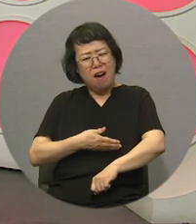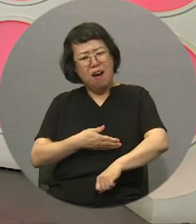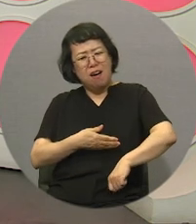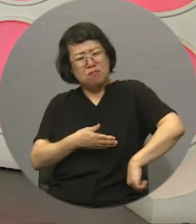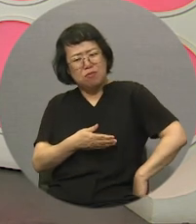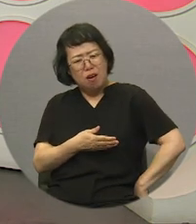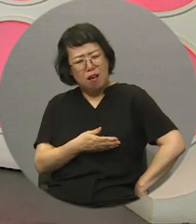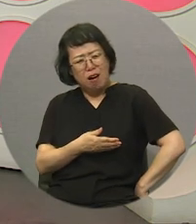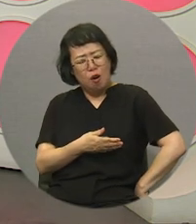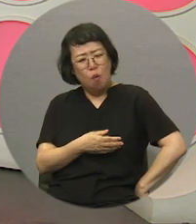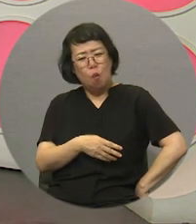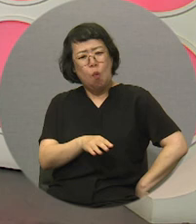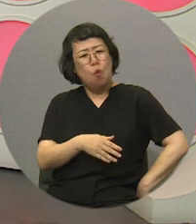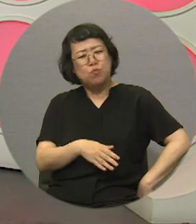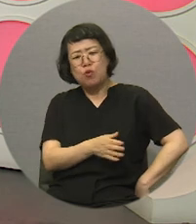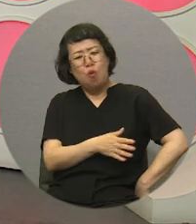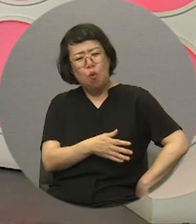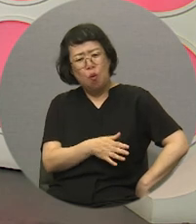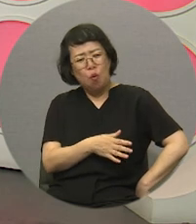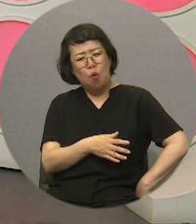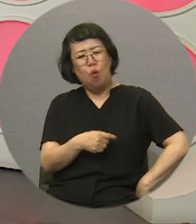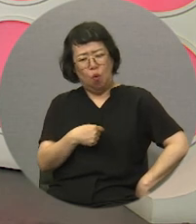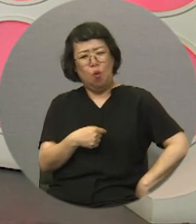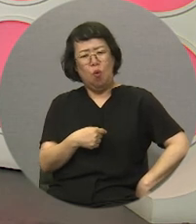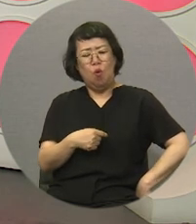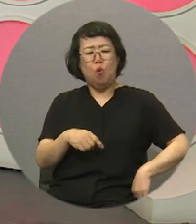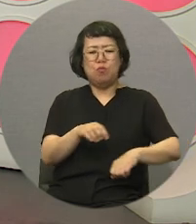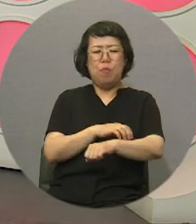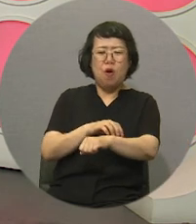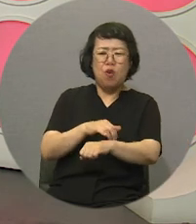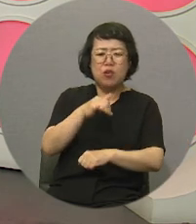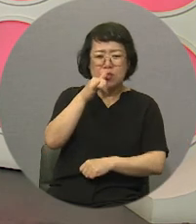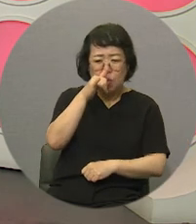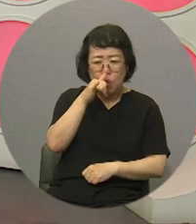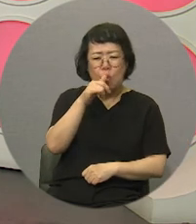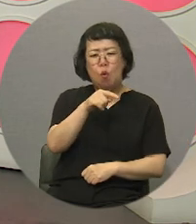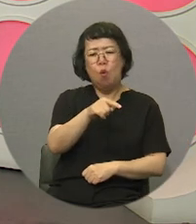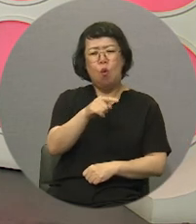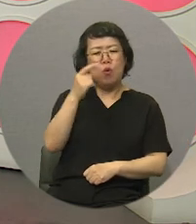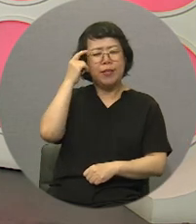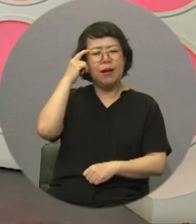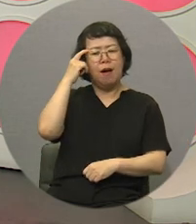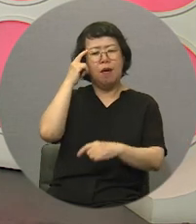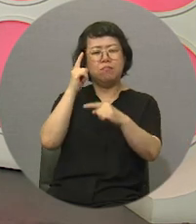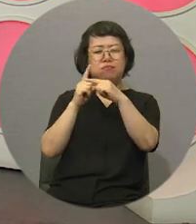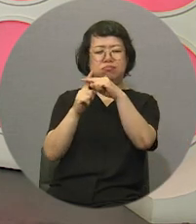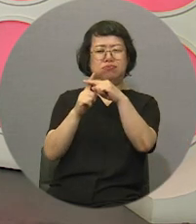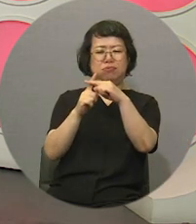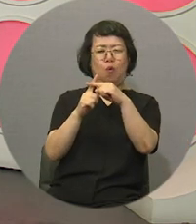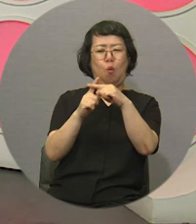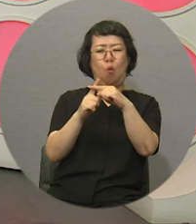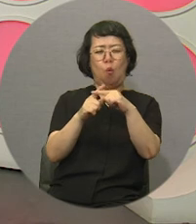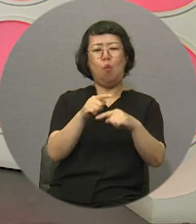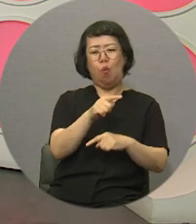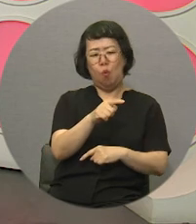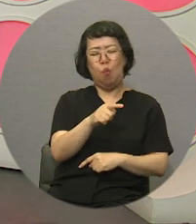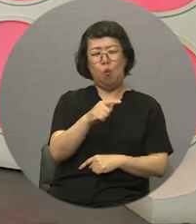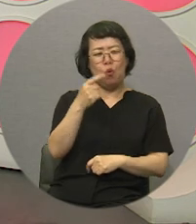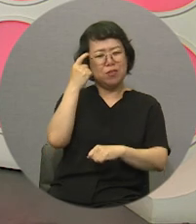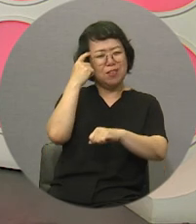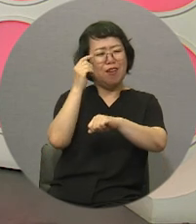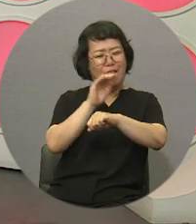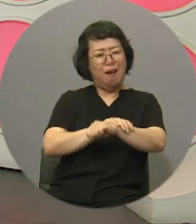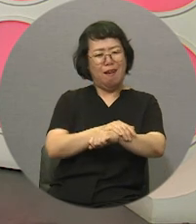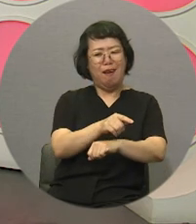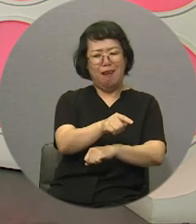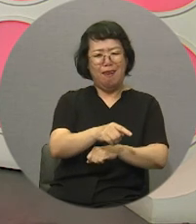꼭 보면 긍정적인 마인드를 가지고 계세요. 본받을 게 많죠. 오늘도 참 이분의, 근데 저 하나 궁금한 거는